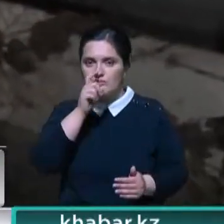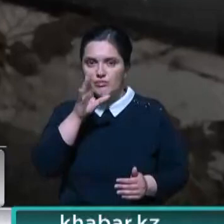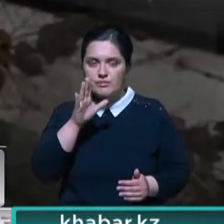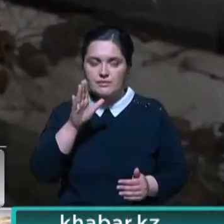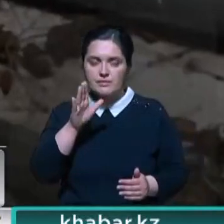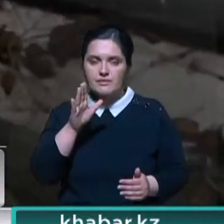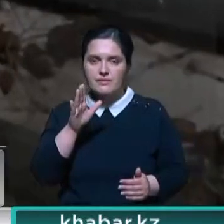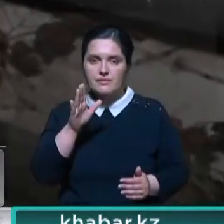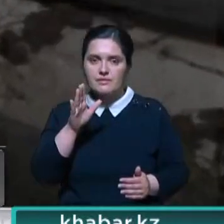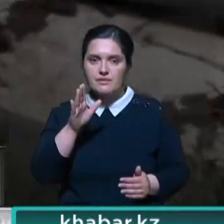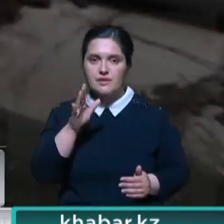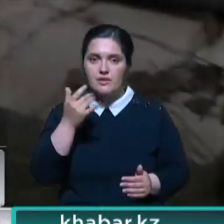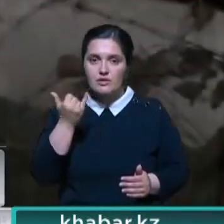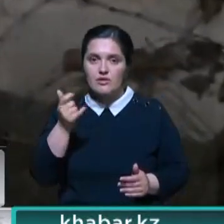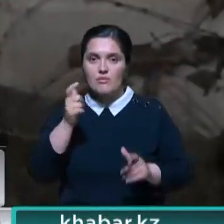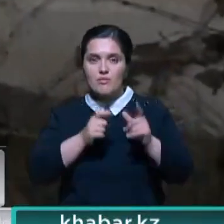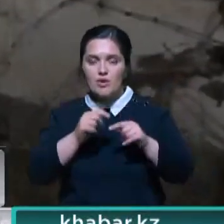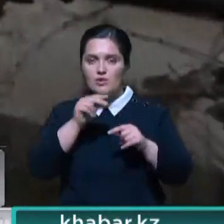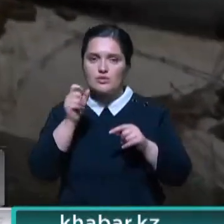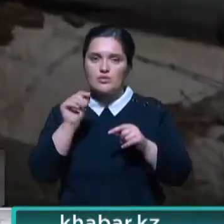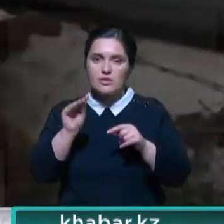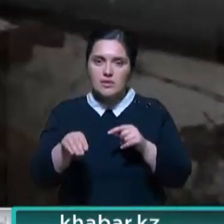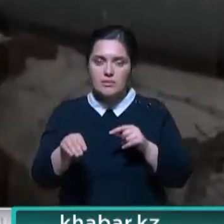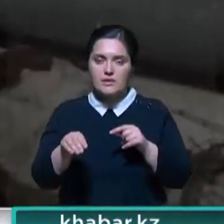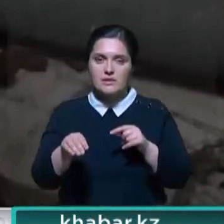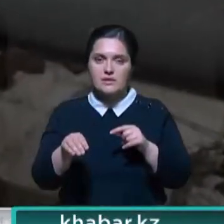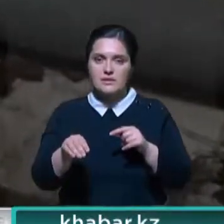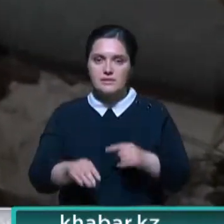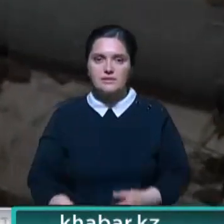тьфу-тьфу-тьфу. Сейчас уже в молоко соль чуть-чуть добавляю.